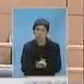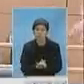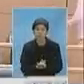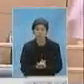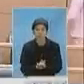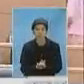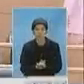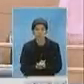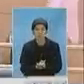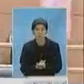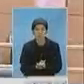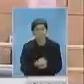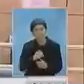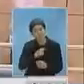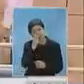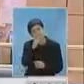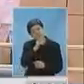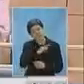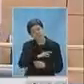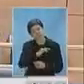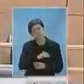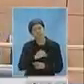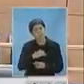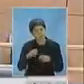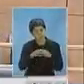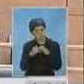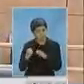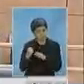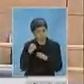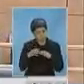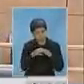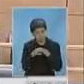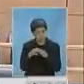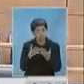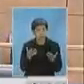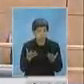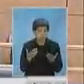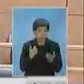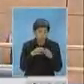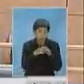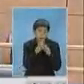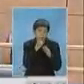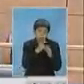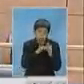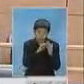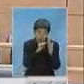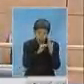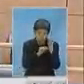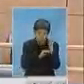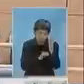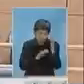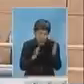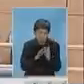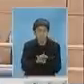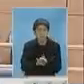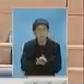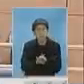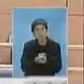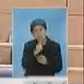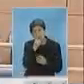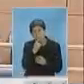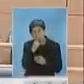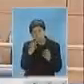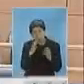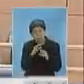เนี่ยเค้าก็เลยออกมาแสดงพลังก็เลยมีคนเสื้อแดงเต็มทันเดอร์โดมก็เลยมีคนเสื้อ